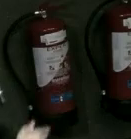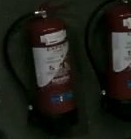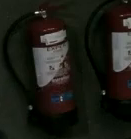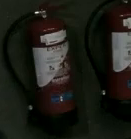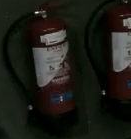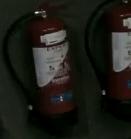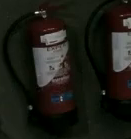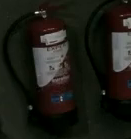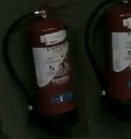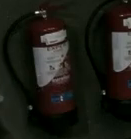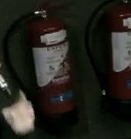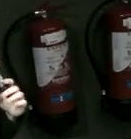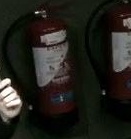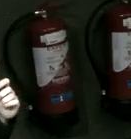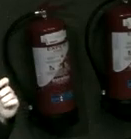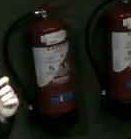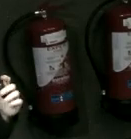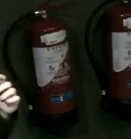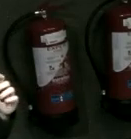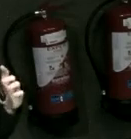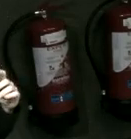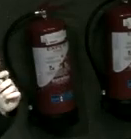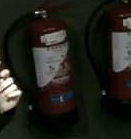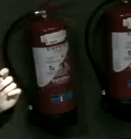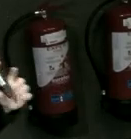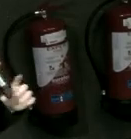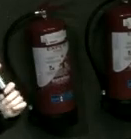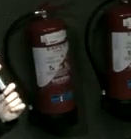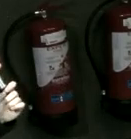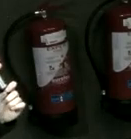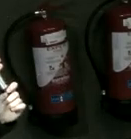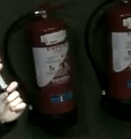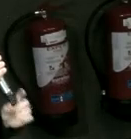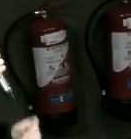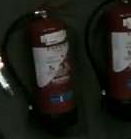avec la plénière jeunesse et addiction. À tout à l'heure, c'est 10h56, 57.